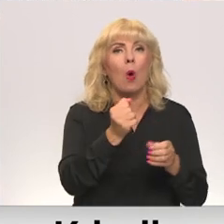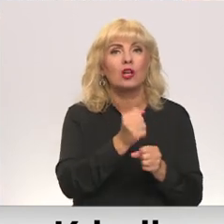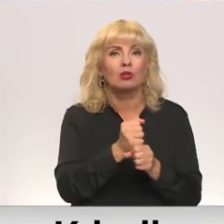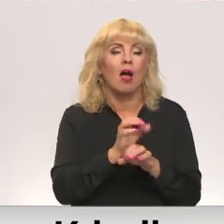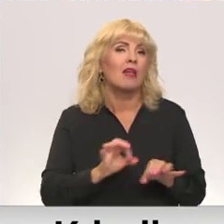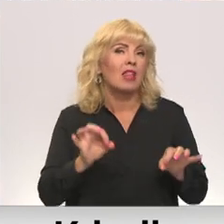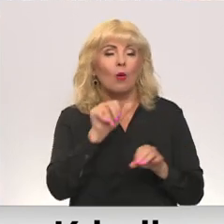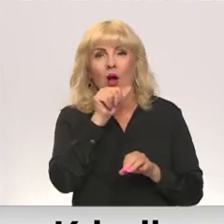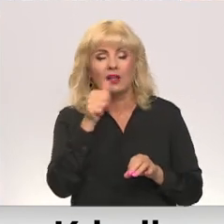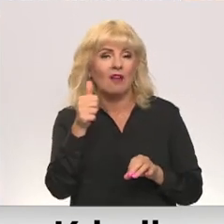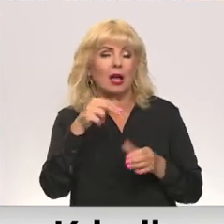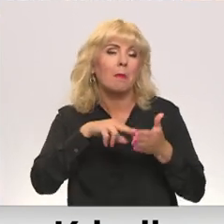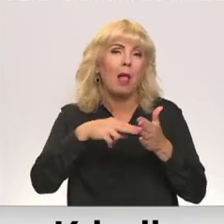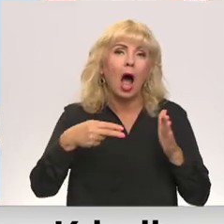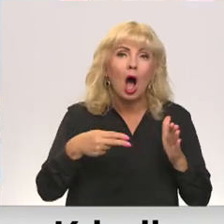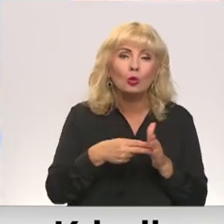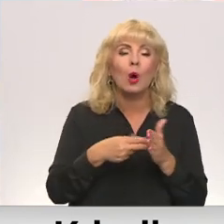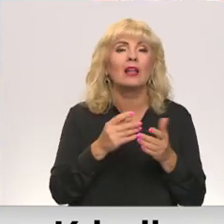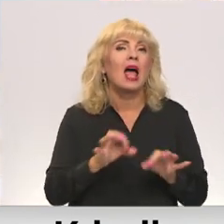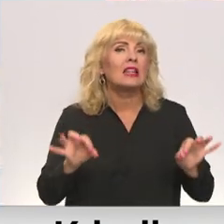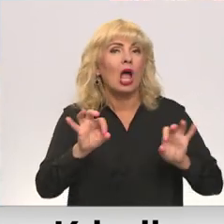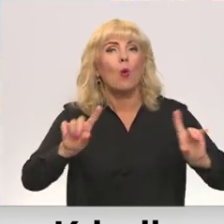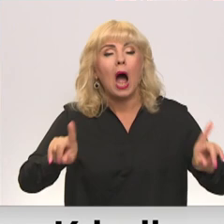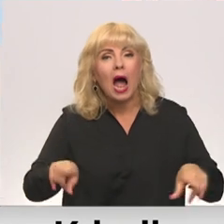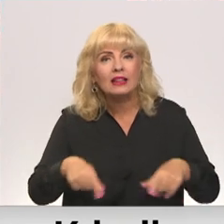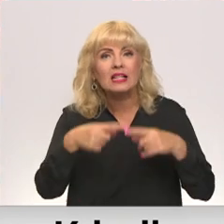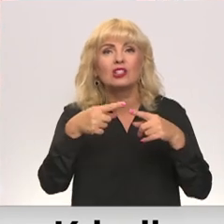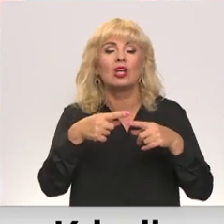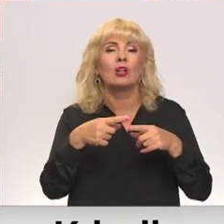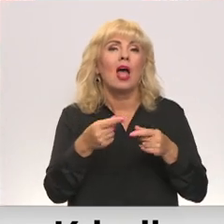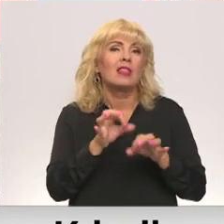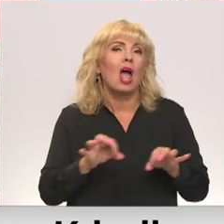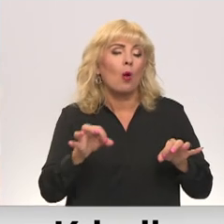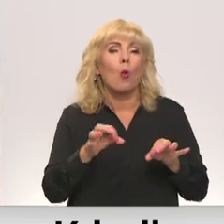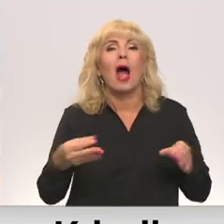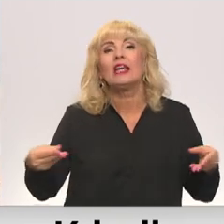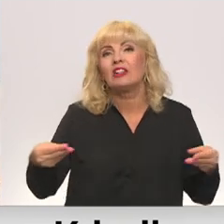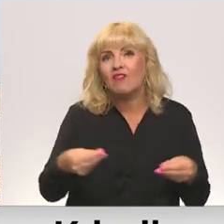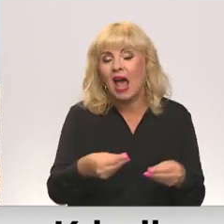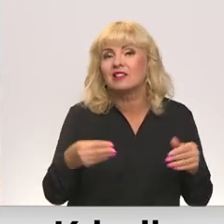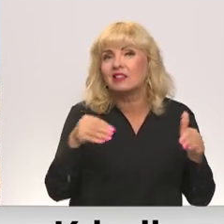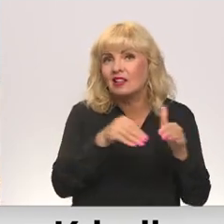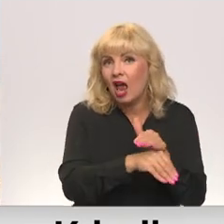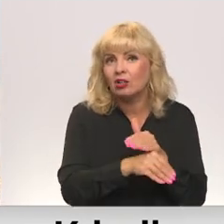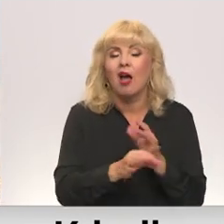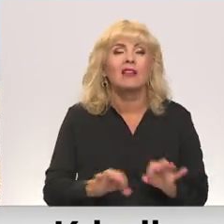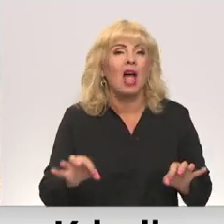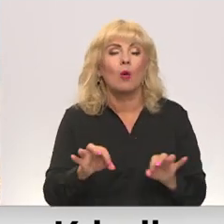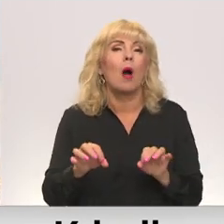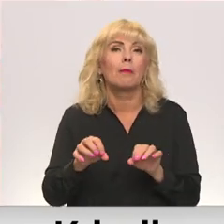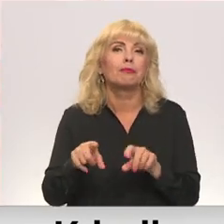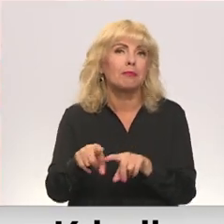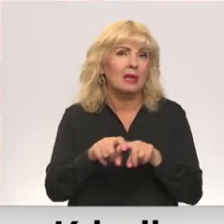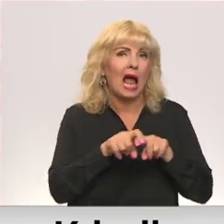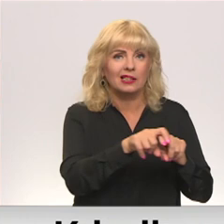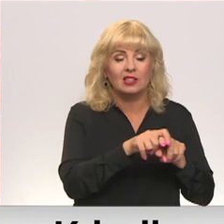neko prognozēt, mēs nevaram neko attīstīt, mēs nevaram neko investēt un nevaram neko arī piesaistīt. Dēļ tās